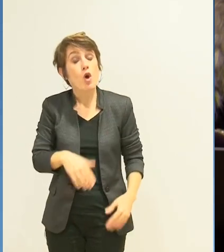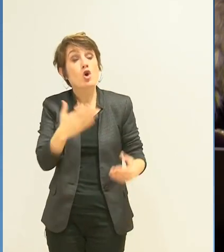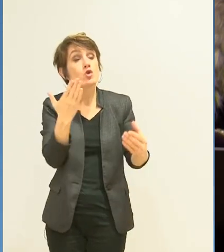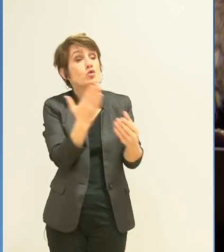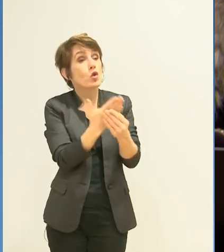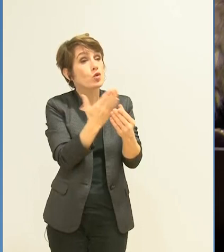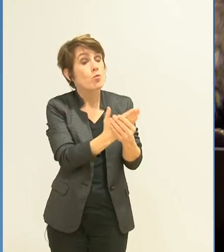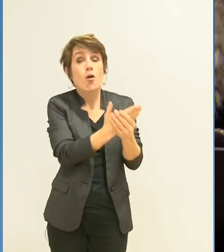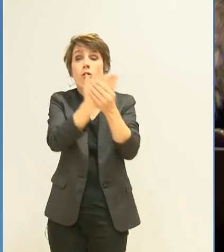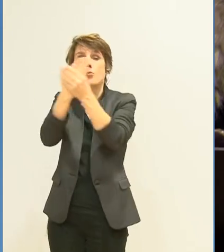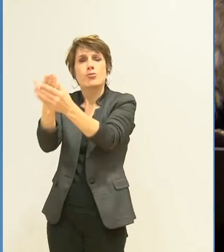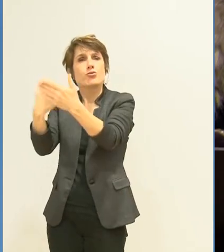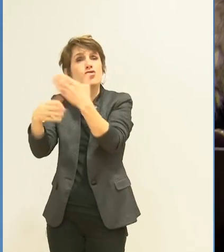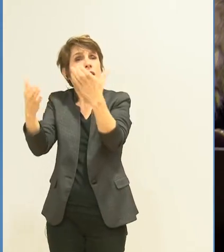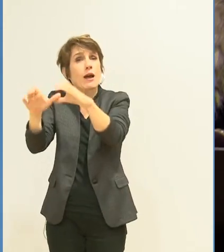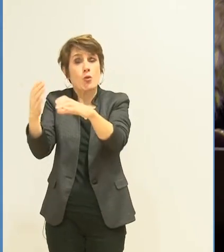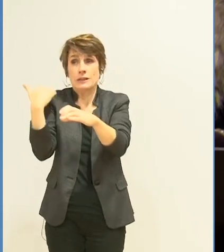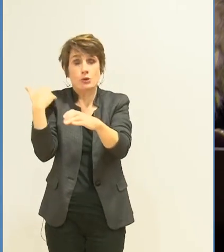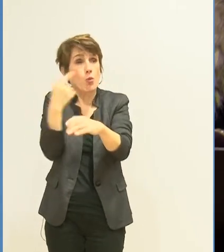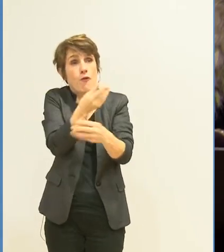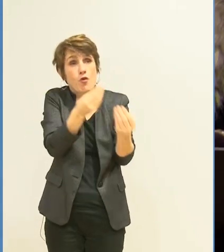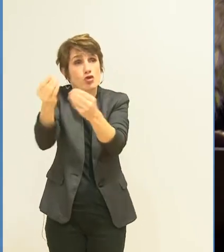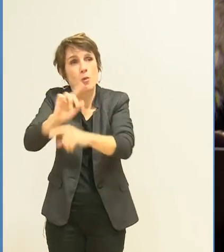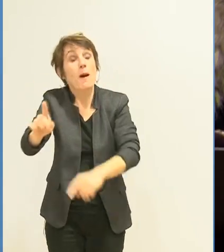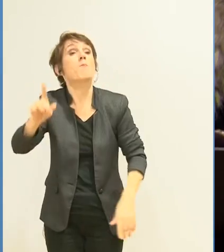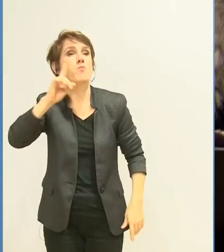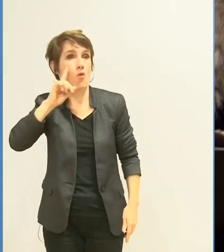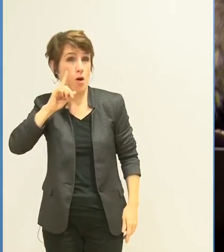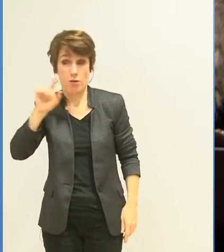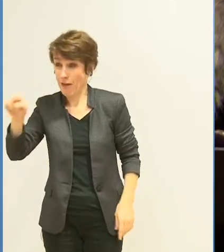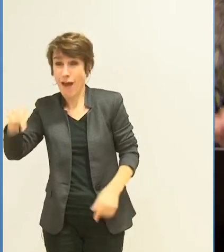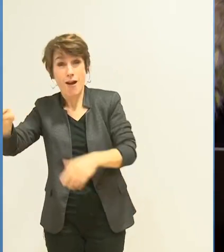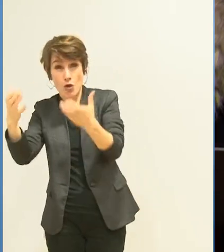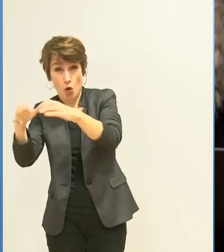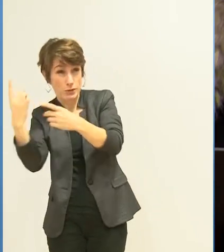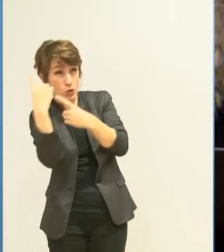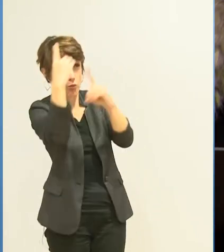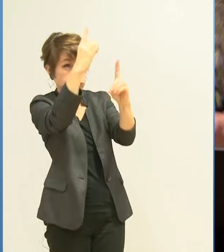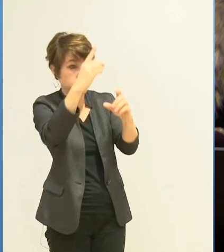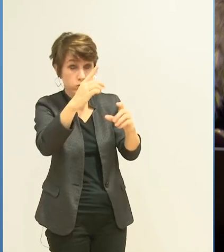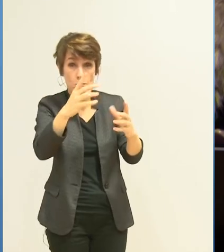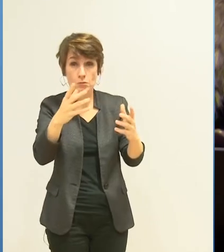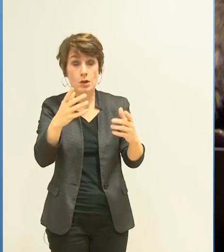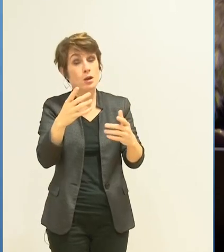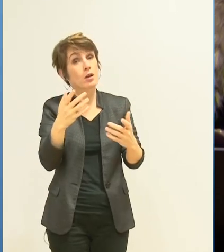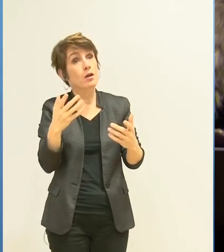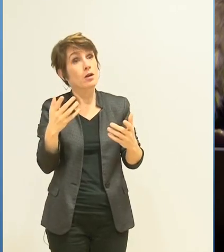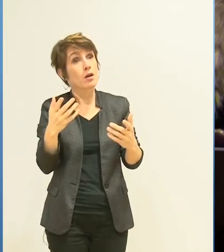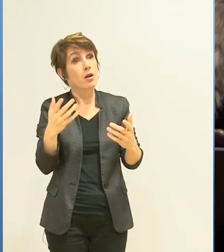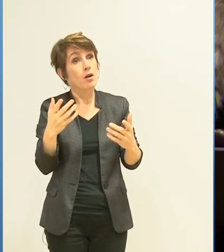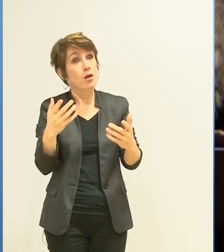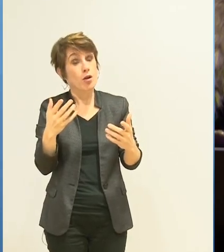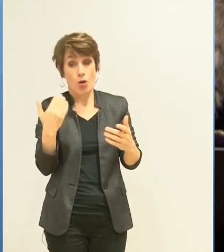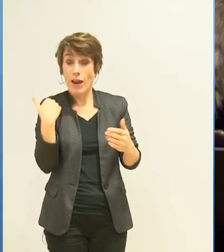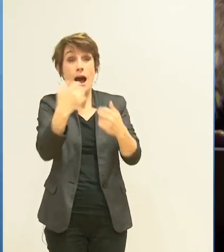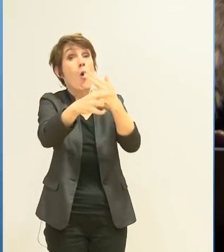qui a traité de ses projets ils ont été demandées la réponse mais tu n'es pas venu le